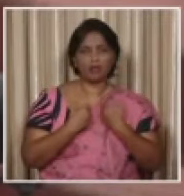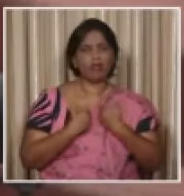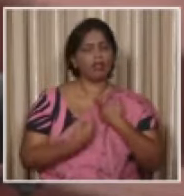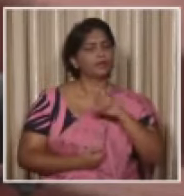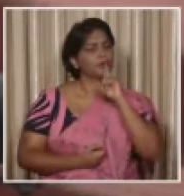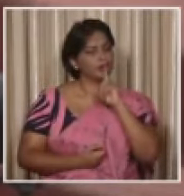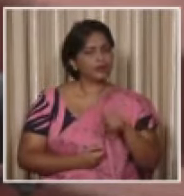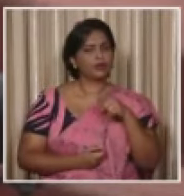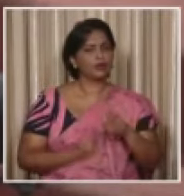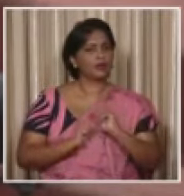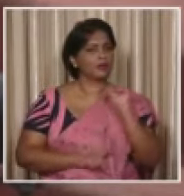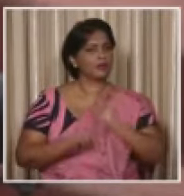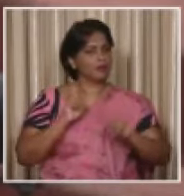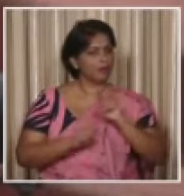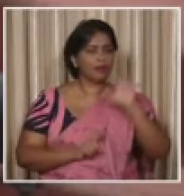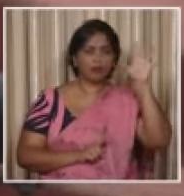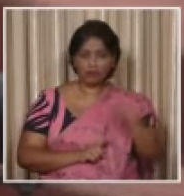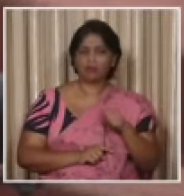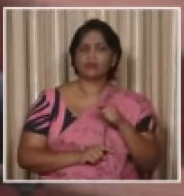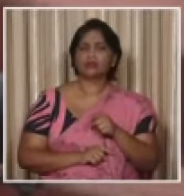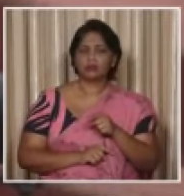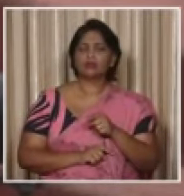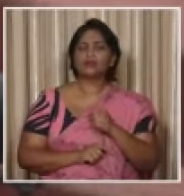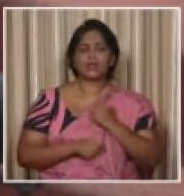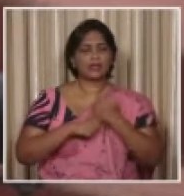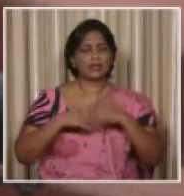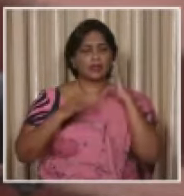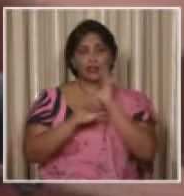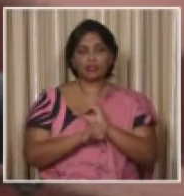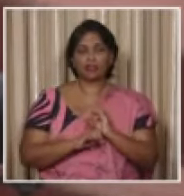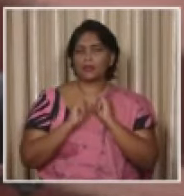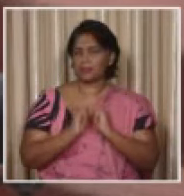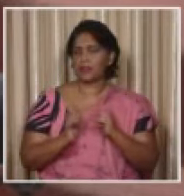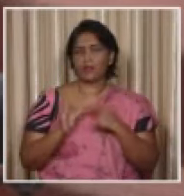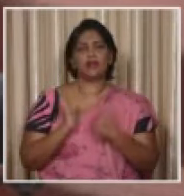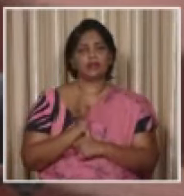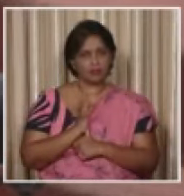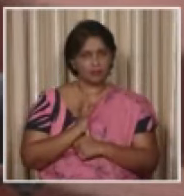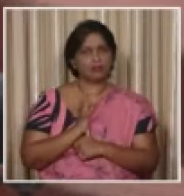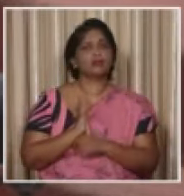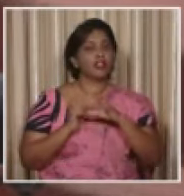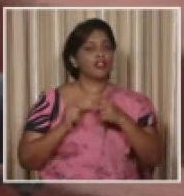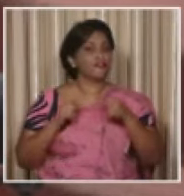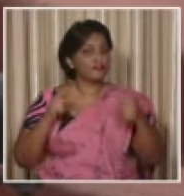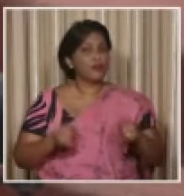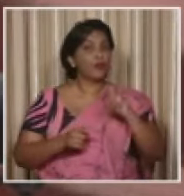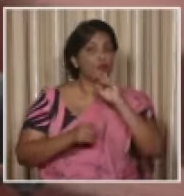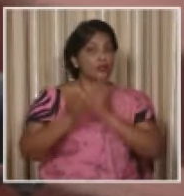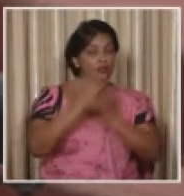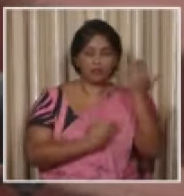කිව්වේ මේ පාර්ලිමේන්තුවට ගෙනාවේ නැත්තම් ගැසට් කරේ නීති විරෝධී පනතක්. ඒකට විරුද්ධව නඩු කිව්වේ